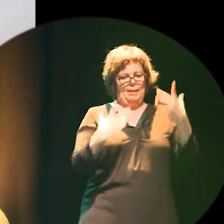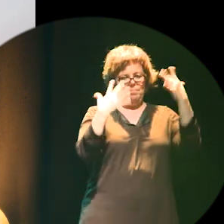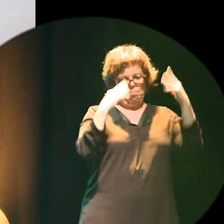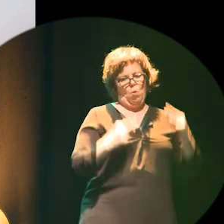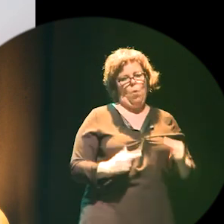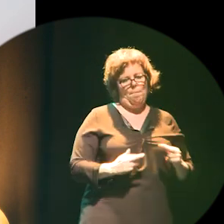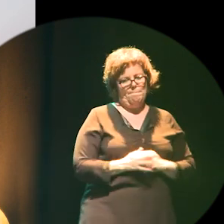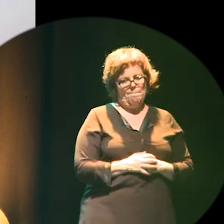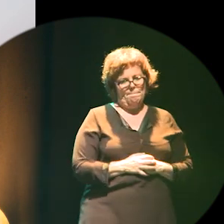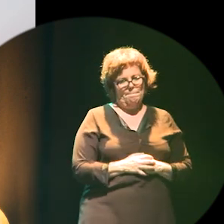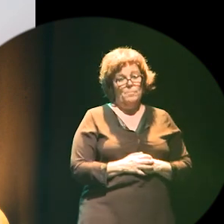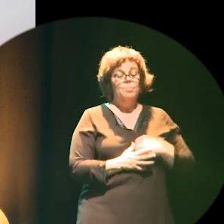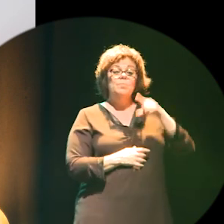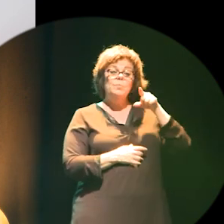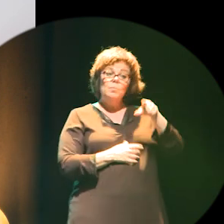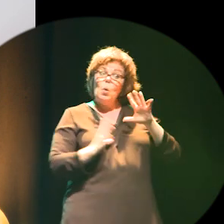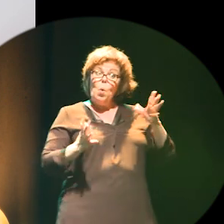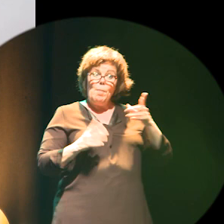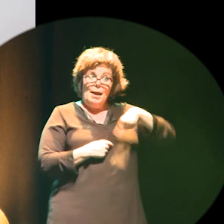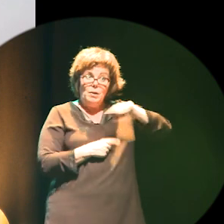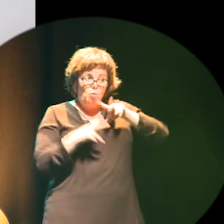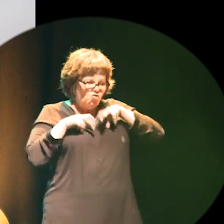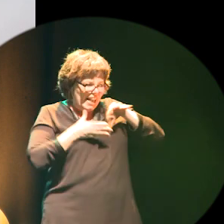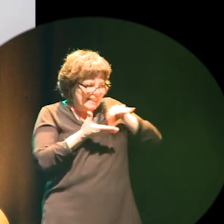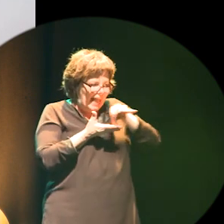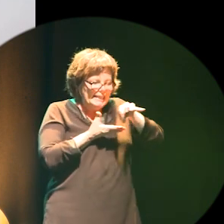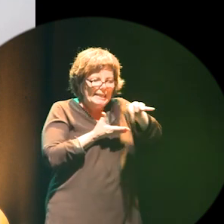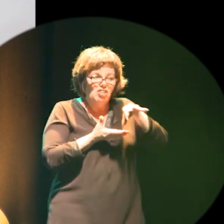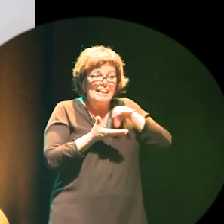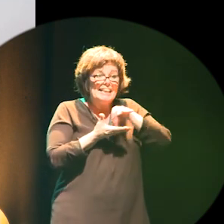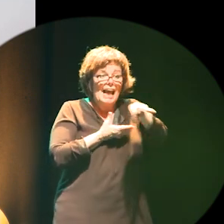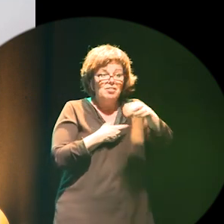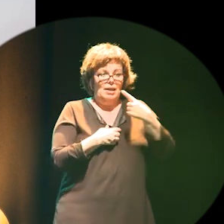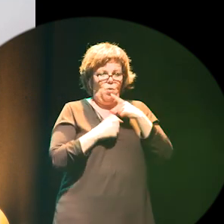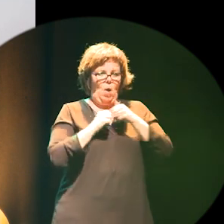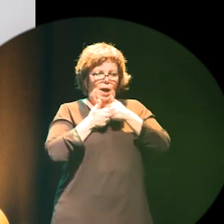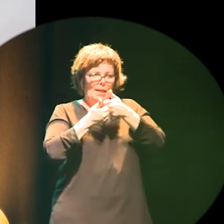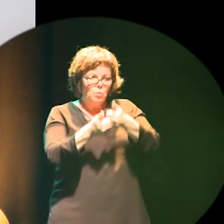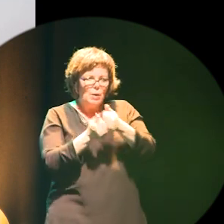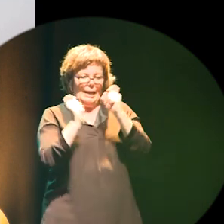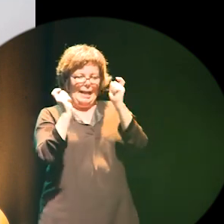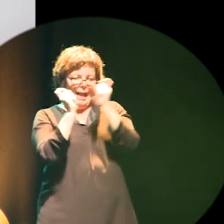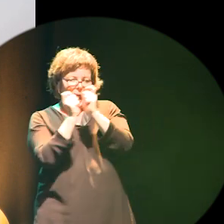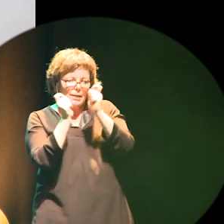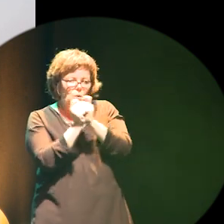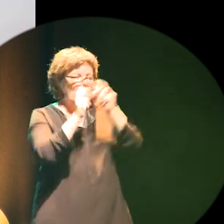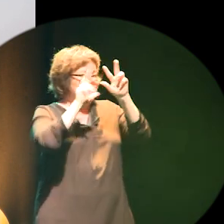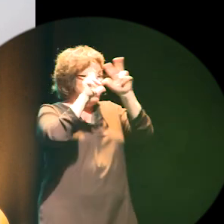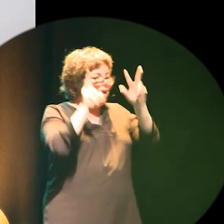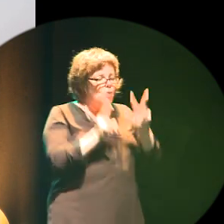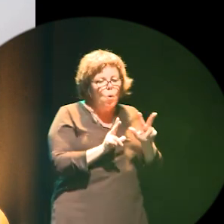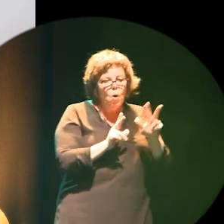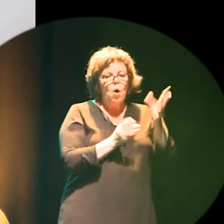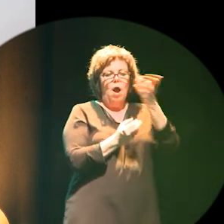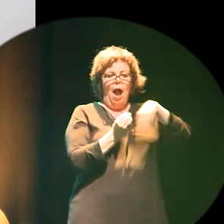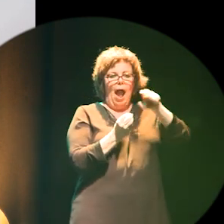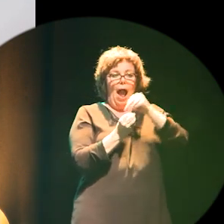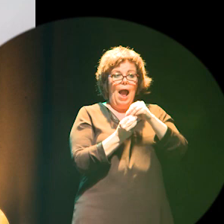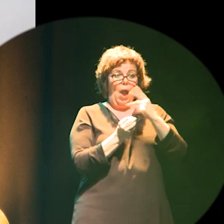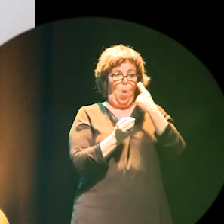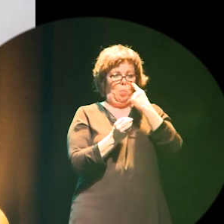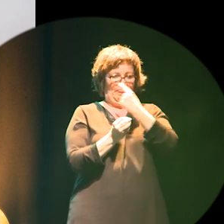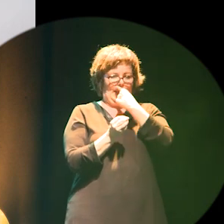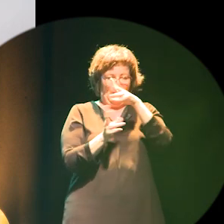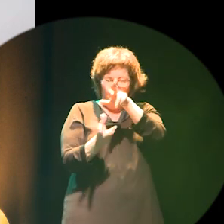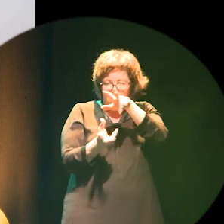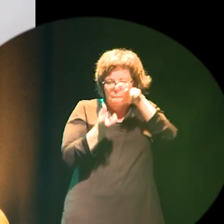bien, nous utilisons des stratagèmes qui couplent l'optique, l'électronique, la fluidique et bien sûr un peu d'informatique. Alors,